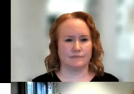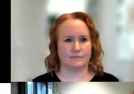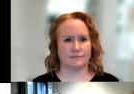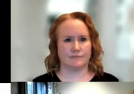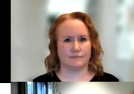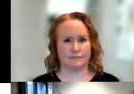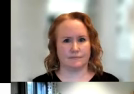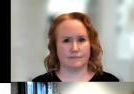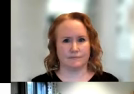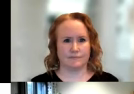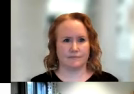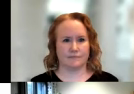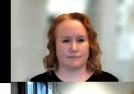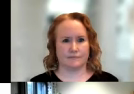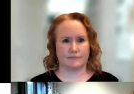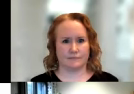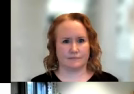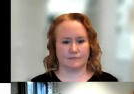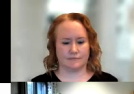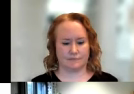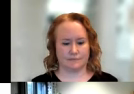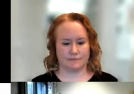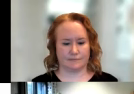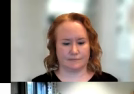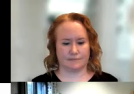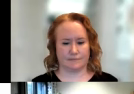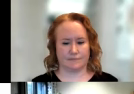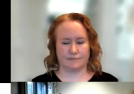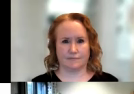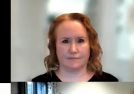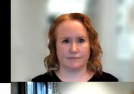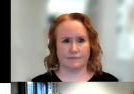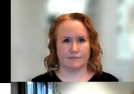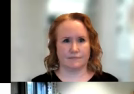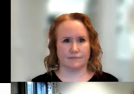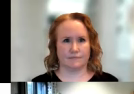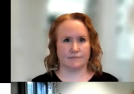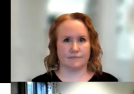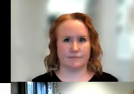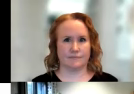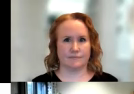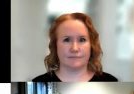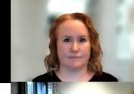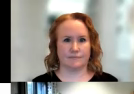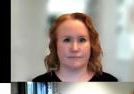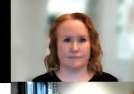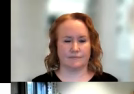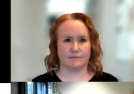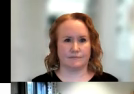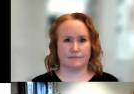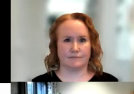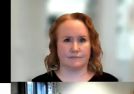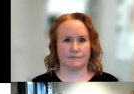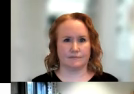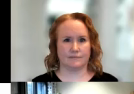største delen med tilgjengelighetserklæring for alle virksomhetene, det er å vite hva du skal fylle inn i denne erklæringen. Det betyr